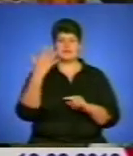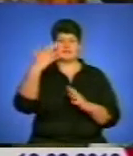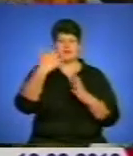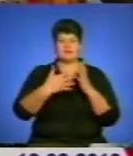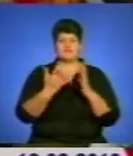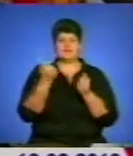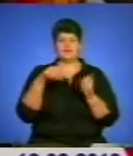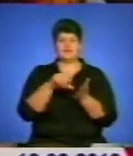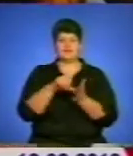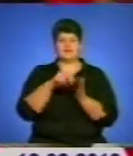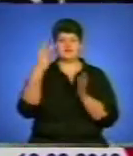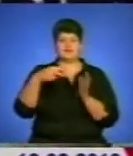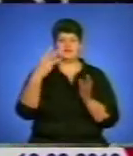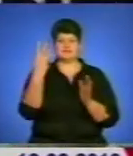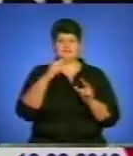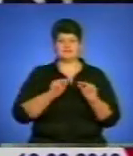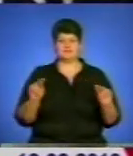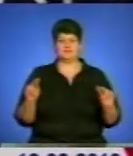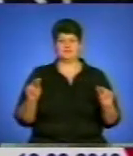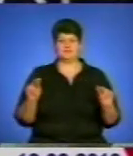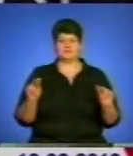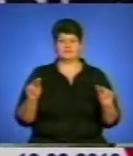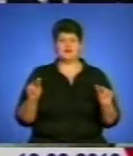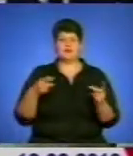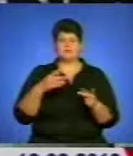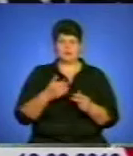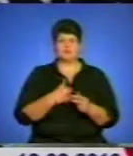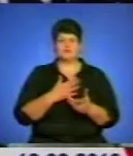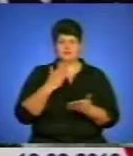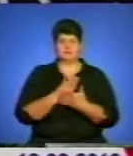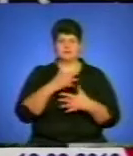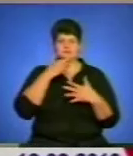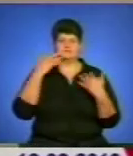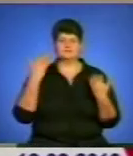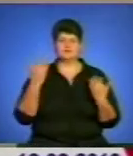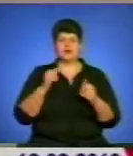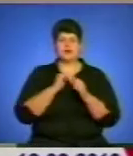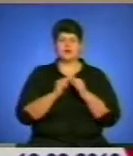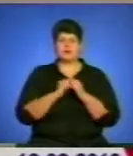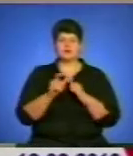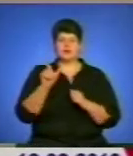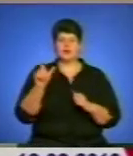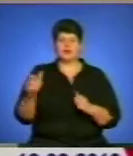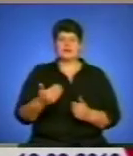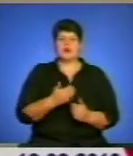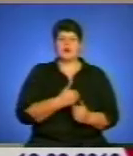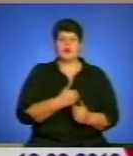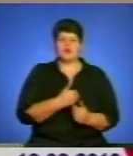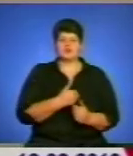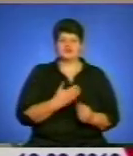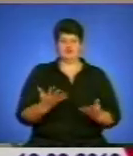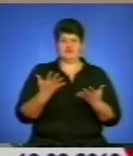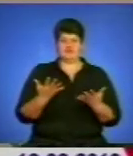взяли участь 23 педагогів. Мотивацію мали для цього достатньо. Кожна людина хоче